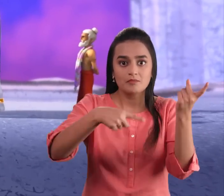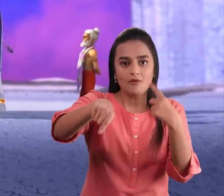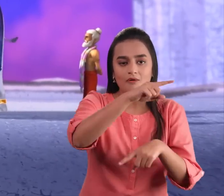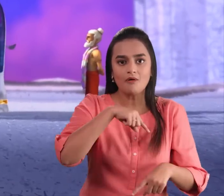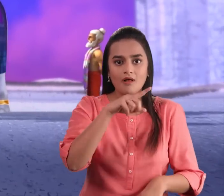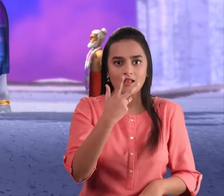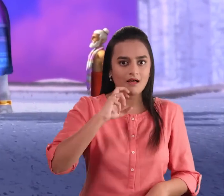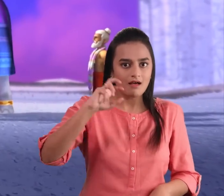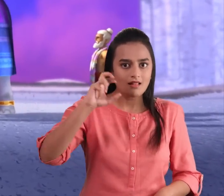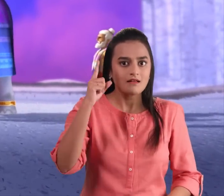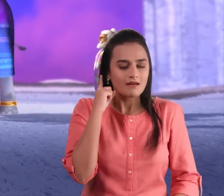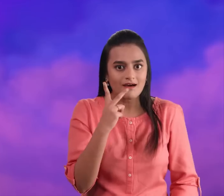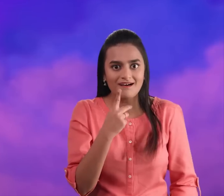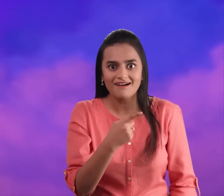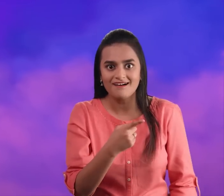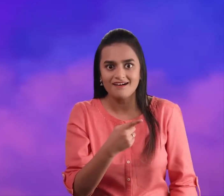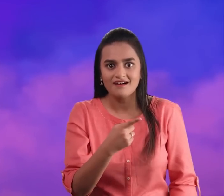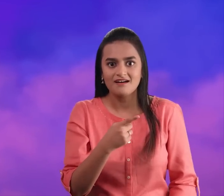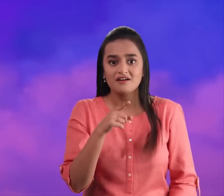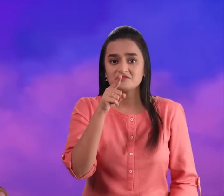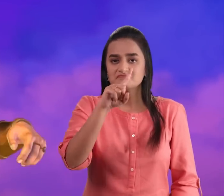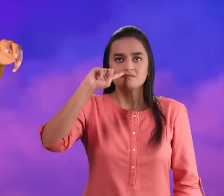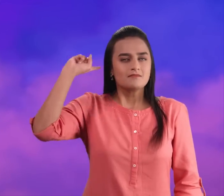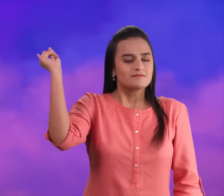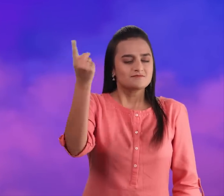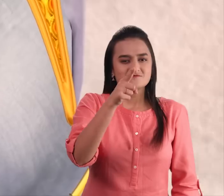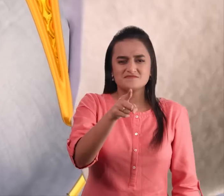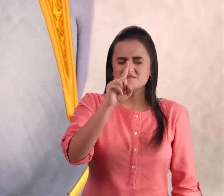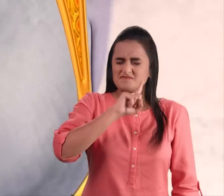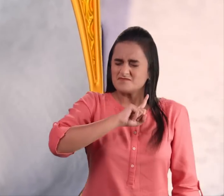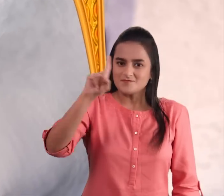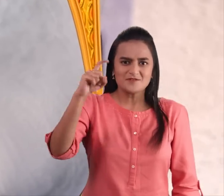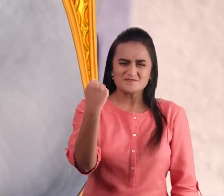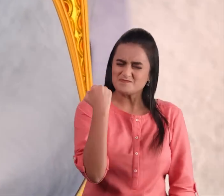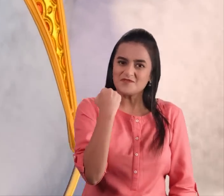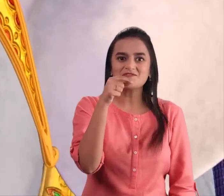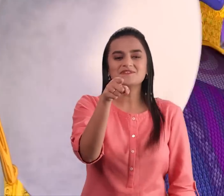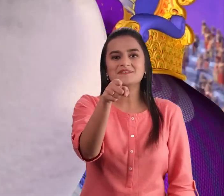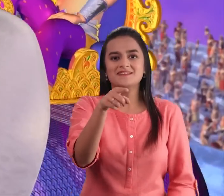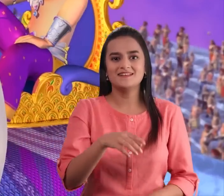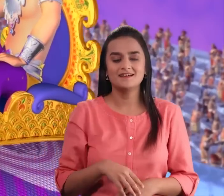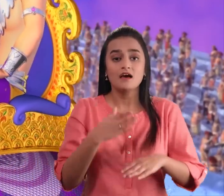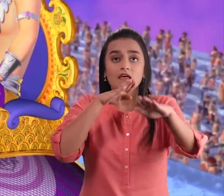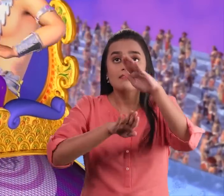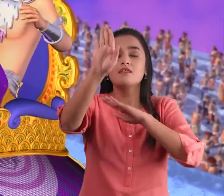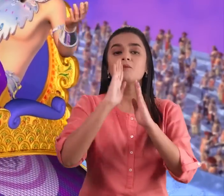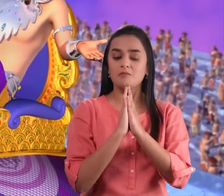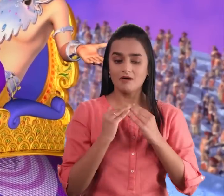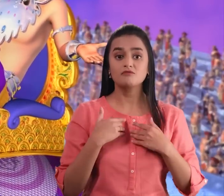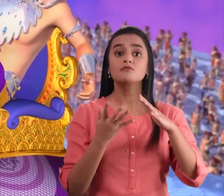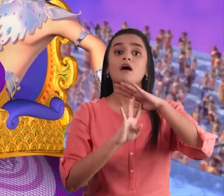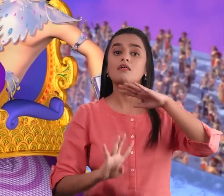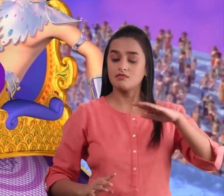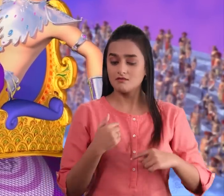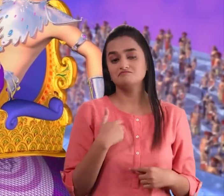पृथ्वी से आ रहे इस कोलाहल को सुनिए देवराज इंद्र। आप सचमुच सबसे शक्तिशाली हैं। स्वर्ग का